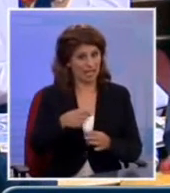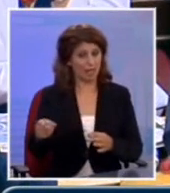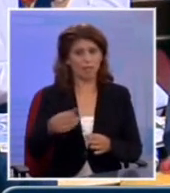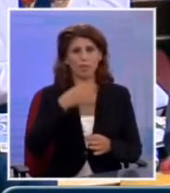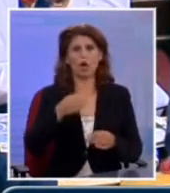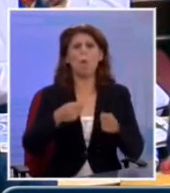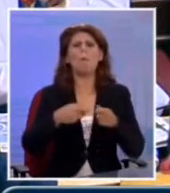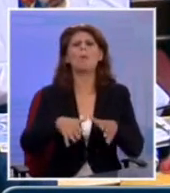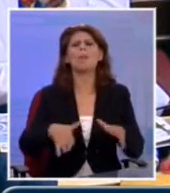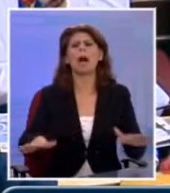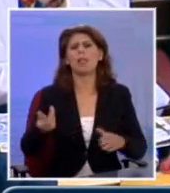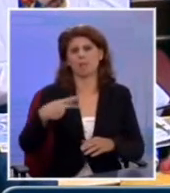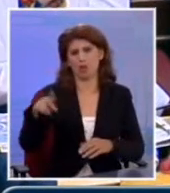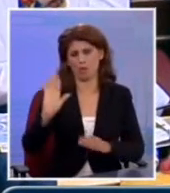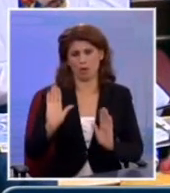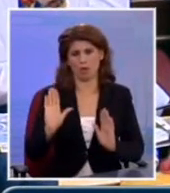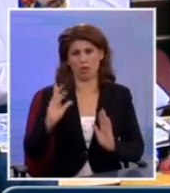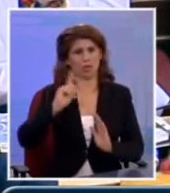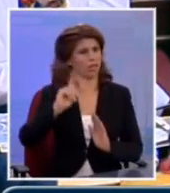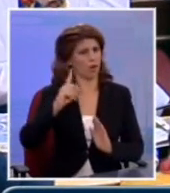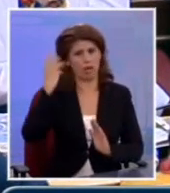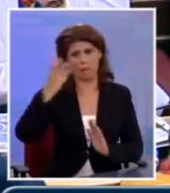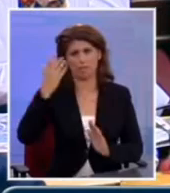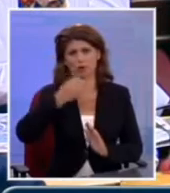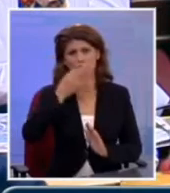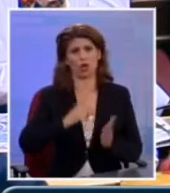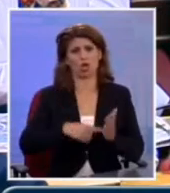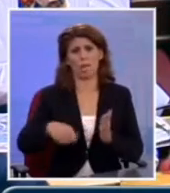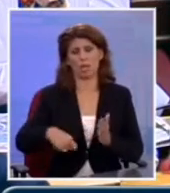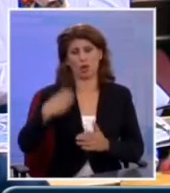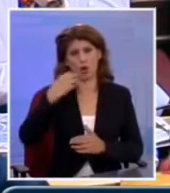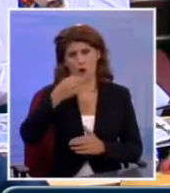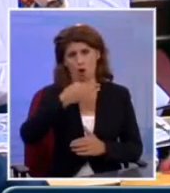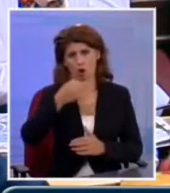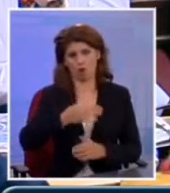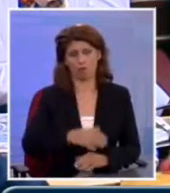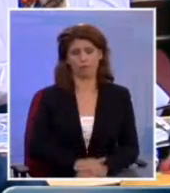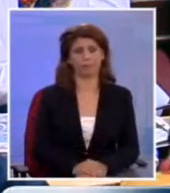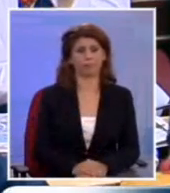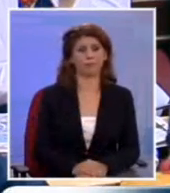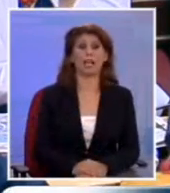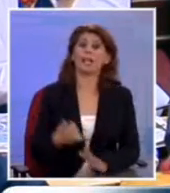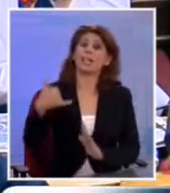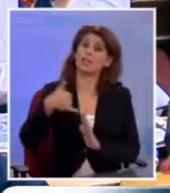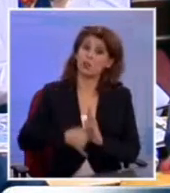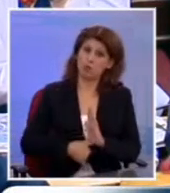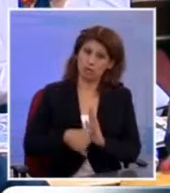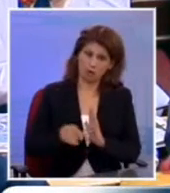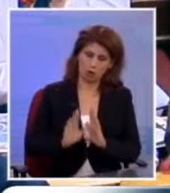λόγο προπαγανδιστικό περισσότερο παρά επιστημονικό και νομικό. Επί της ουσίας όμως τώρα,